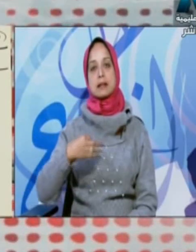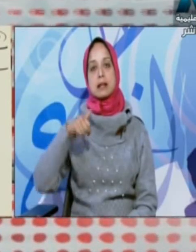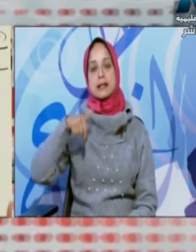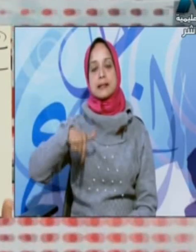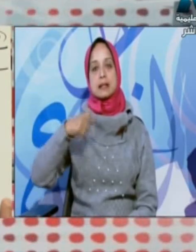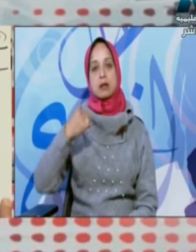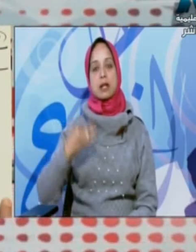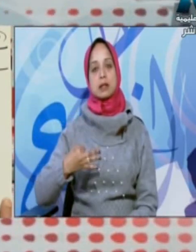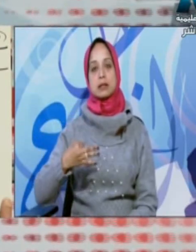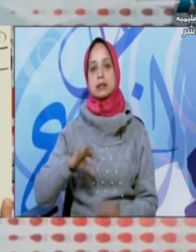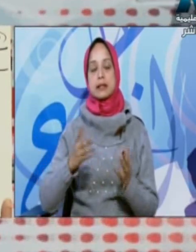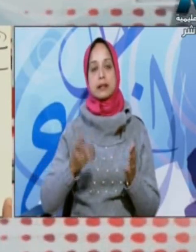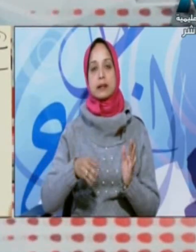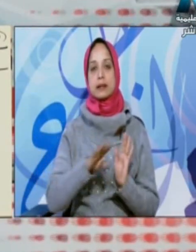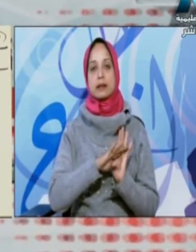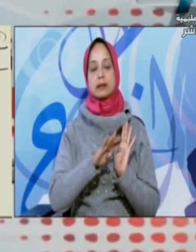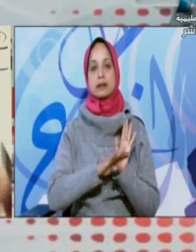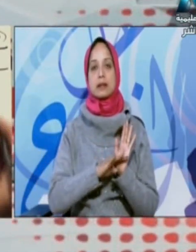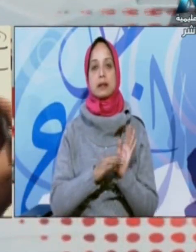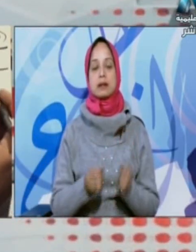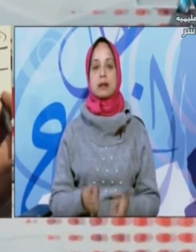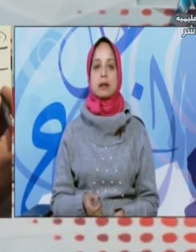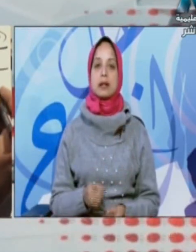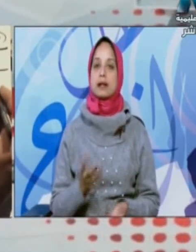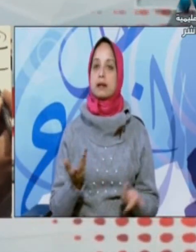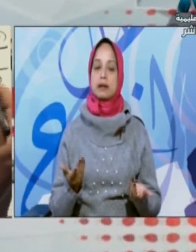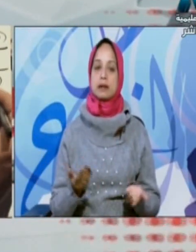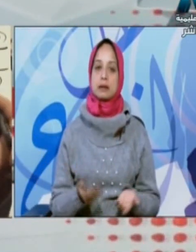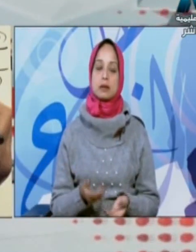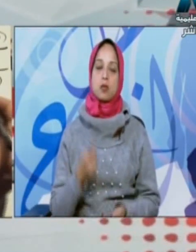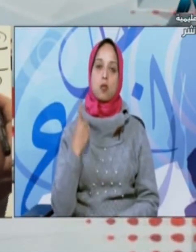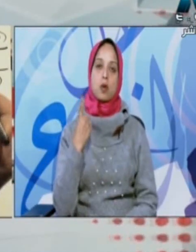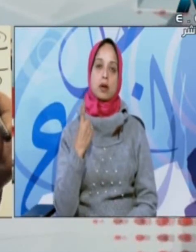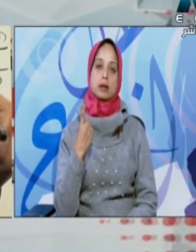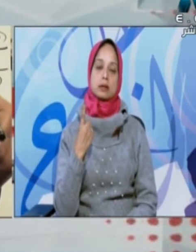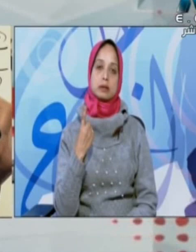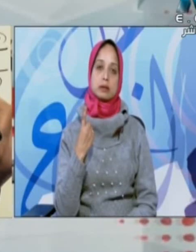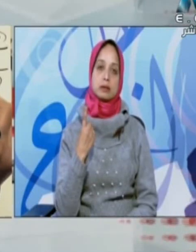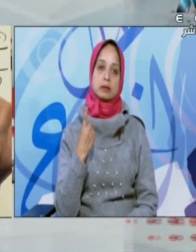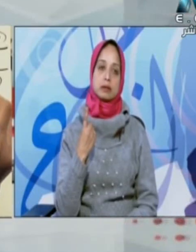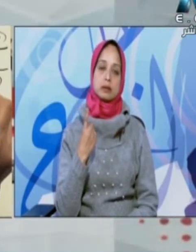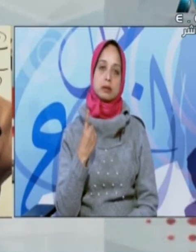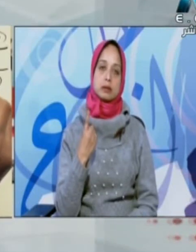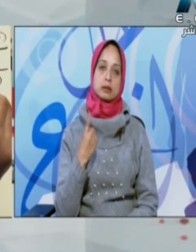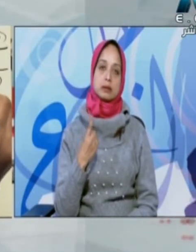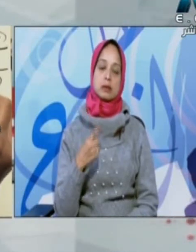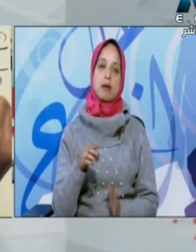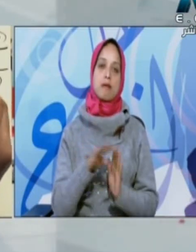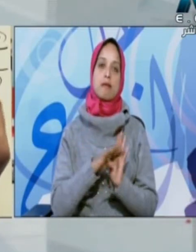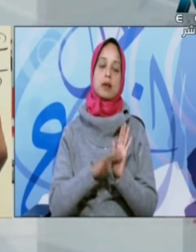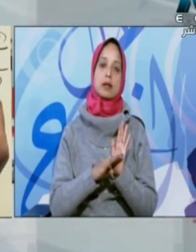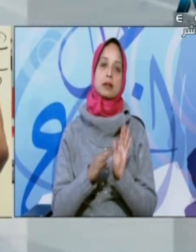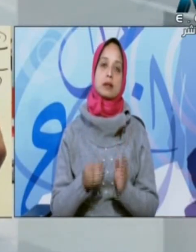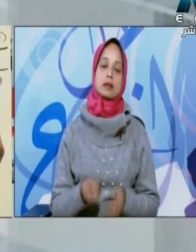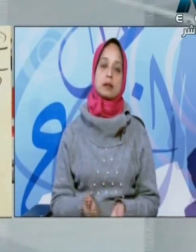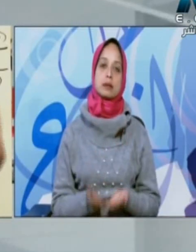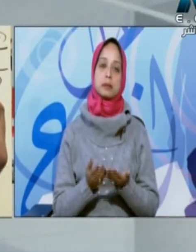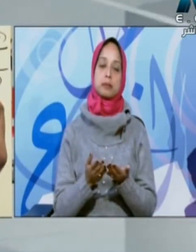1936؟ ايه النتيجه المترتبه على معاهده 1936؟ هنقول الاول واحد، في عندي نتائج او بنسميها